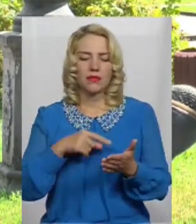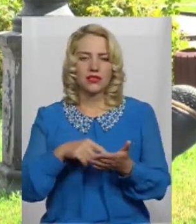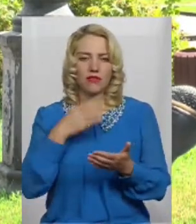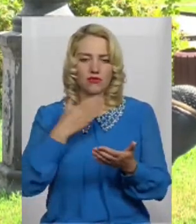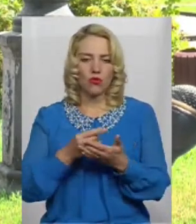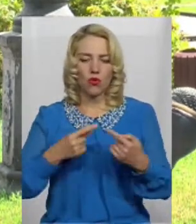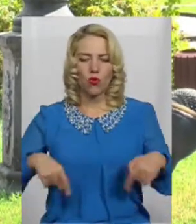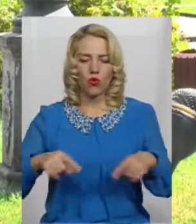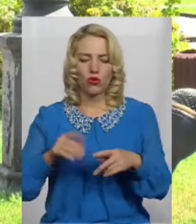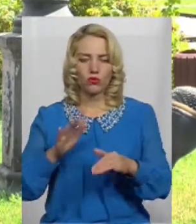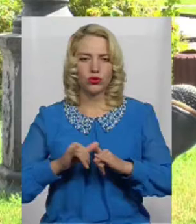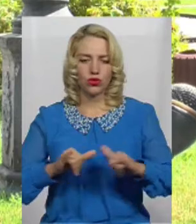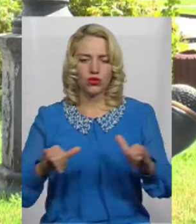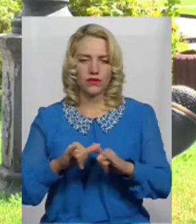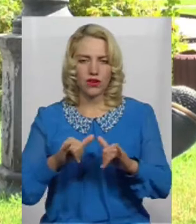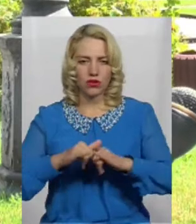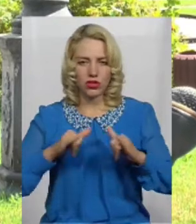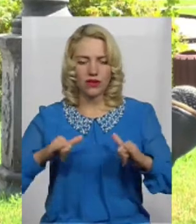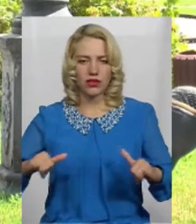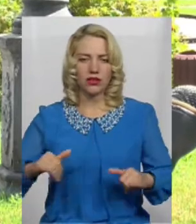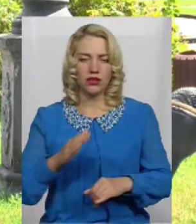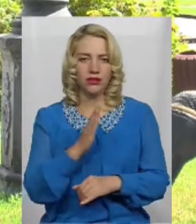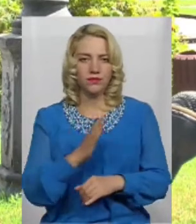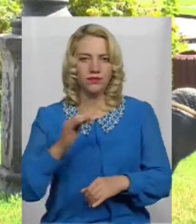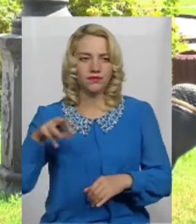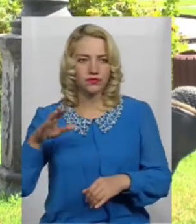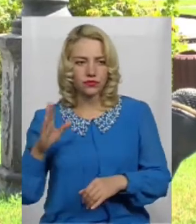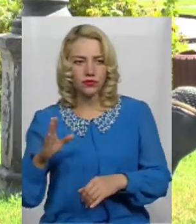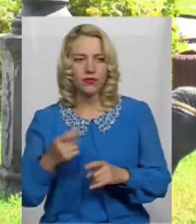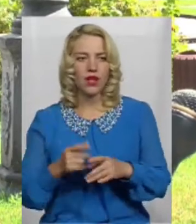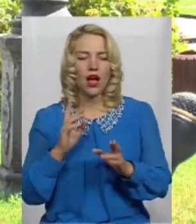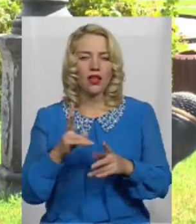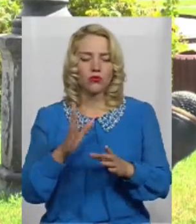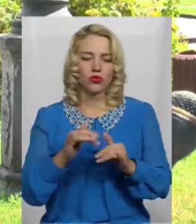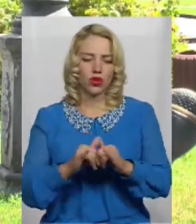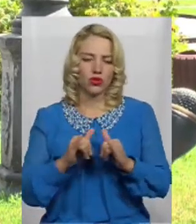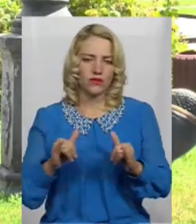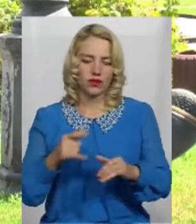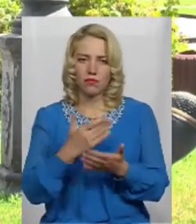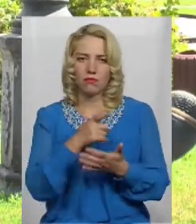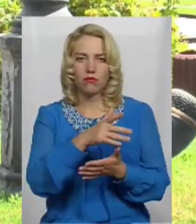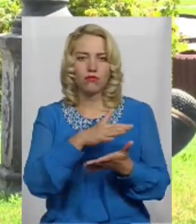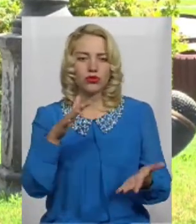буде розвивати Віктор Володимирович? І як він буде розвивати не міста, адже там більшість не міст, а